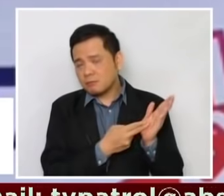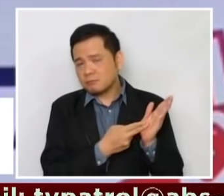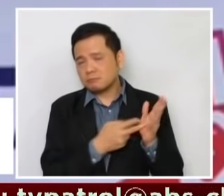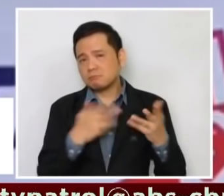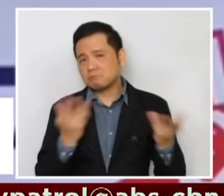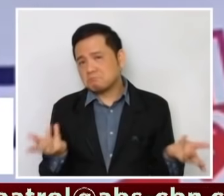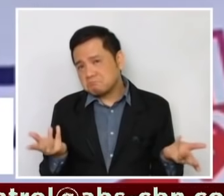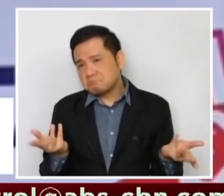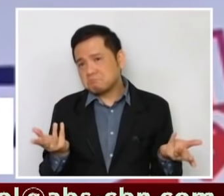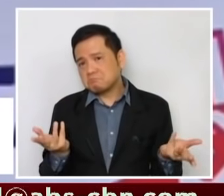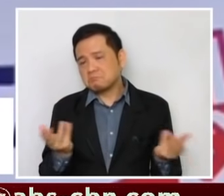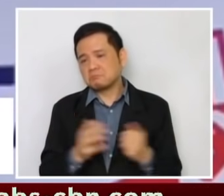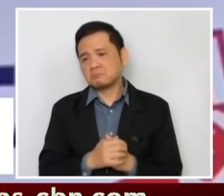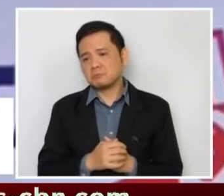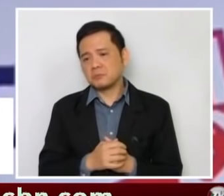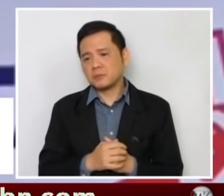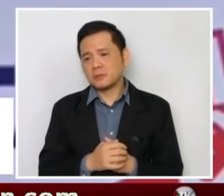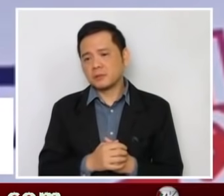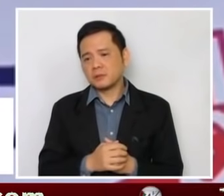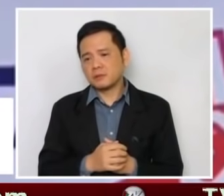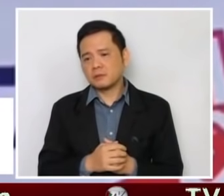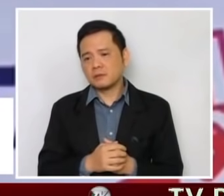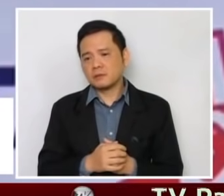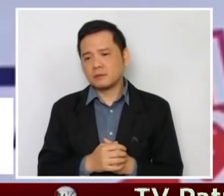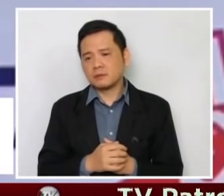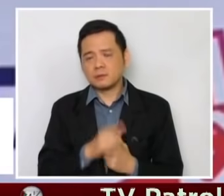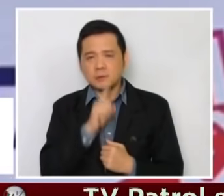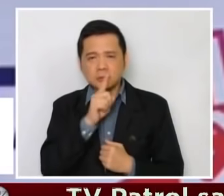It doesn't work the other way.